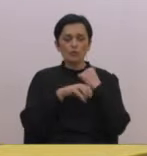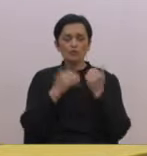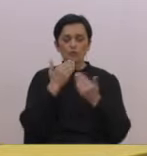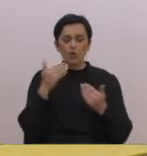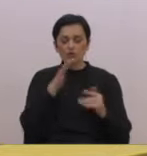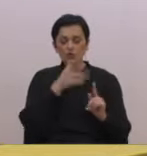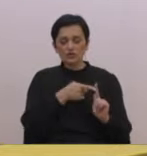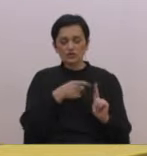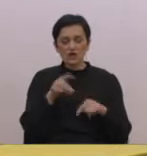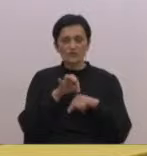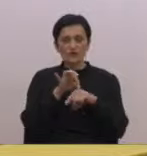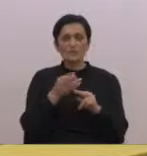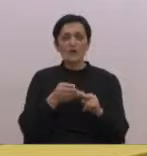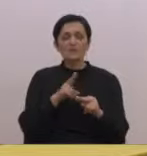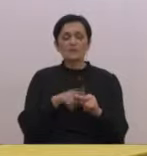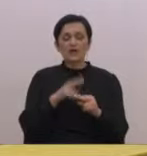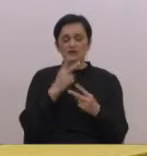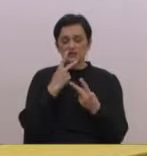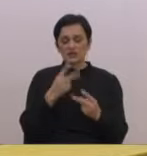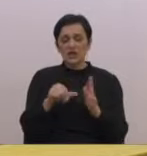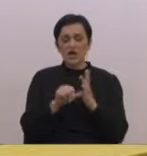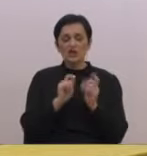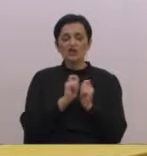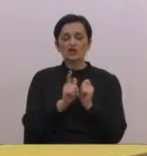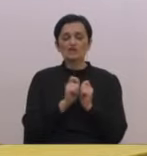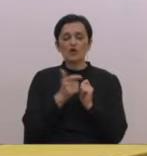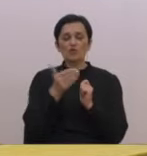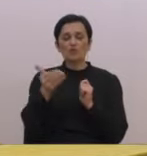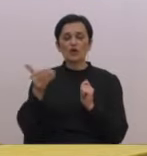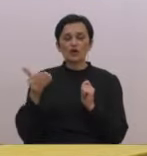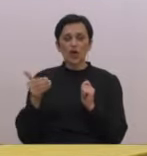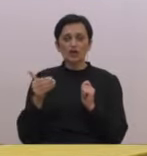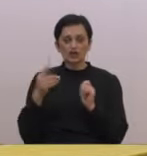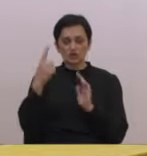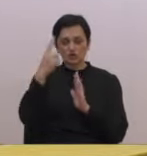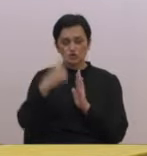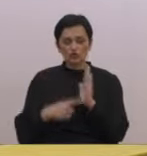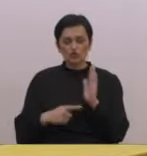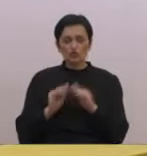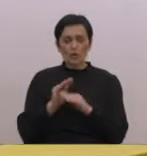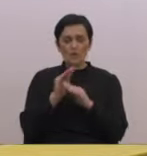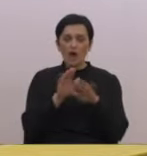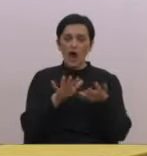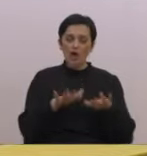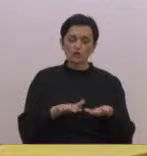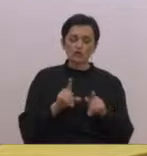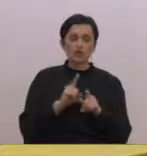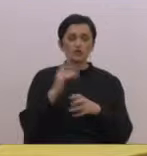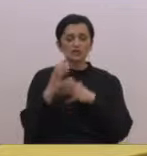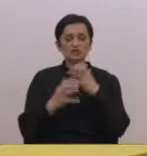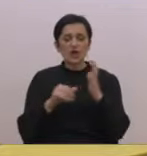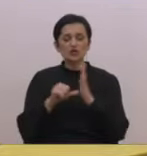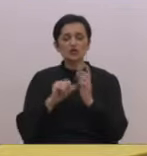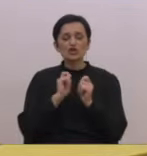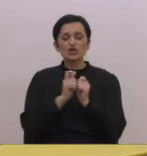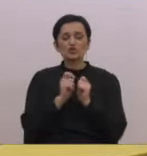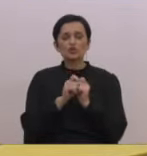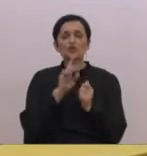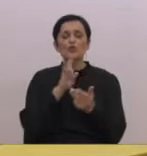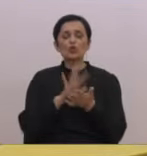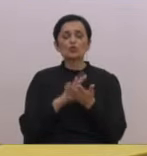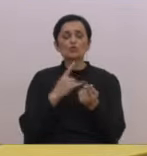ვატარებთ ეს გამოიხატება ინვესტორთა მხრიდან გაზრდილობაში აბსოლუტურად როგორც ადგილობრივ ისე საერთაშორისო ინვესტორებთან და მუდმივ